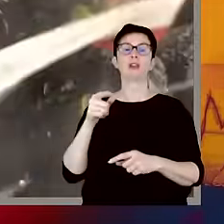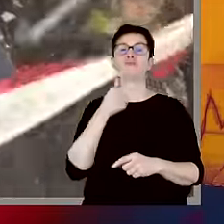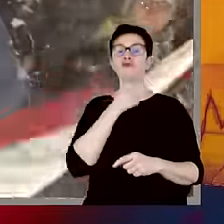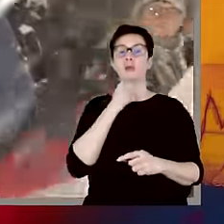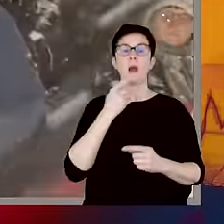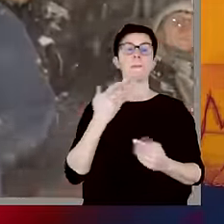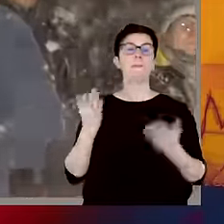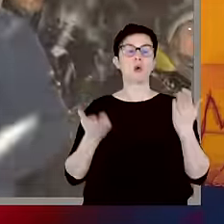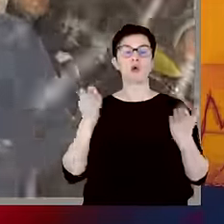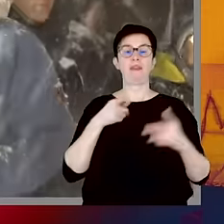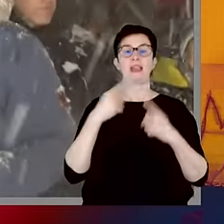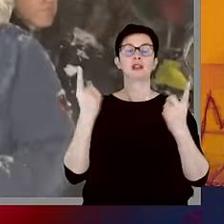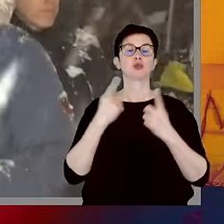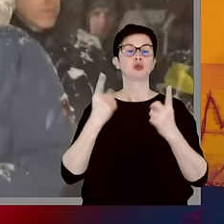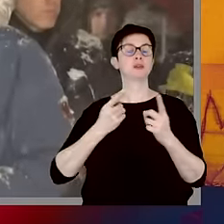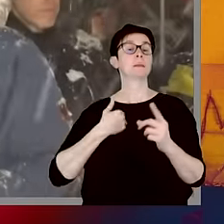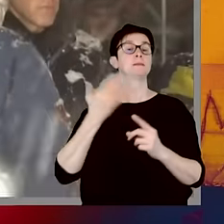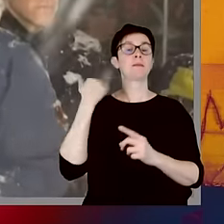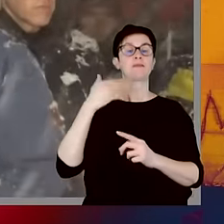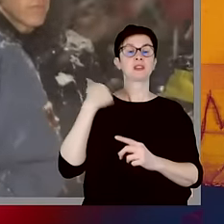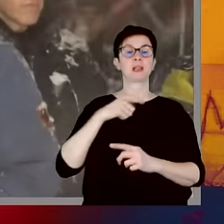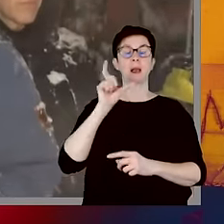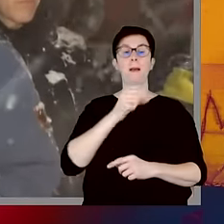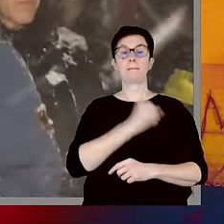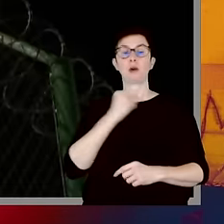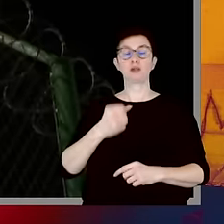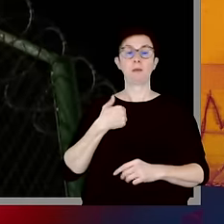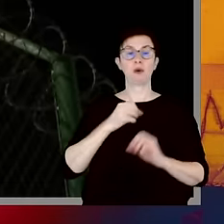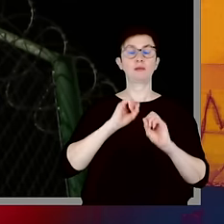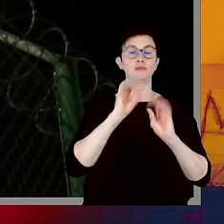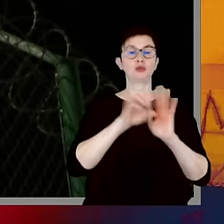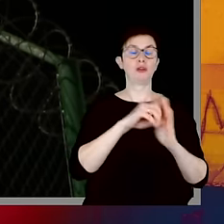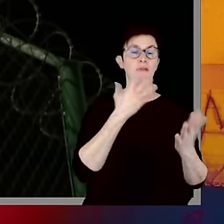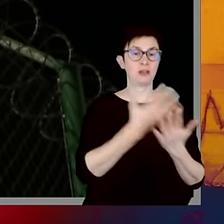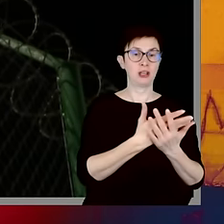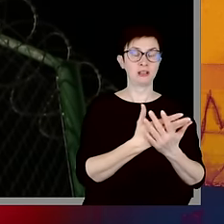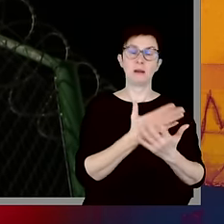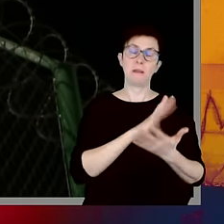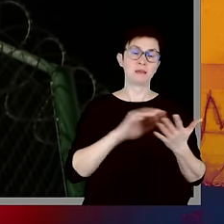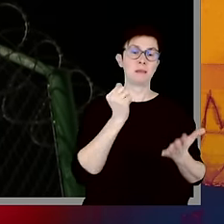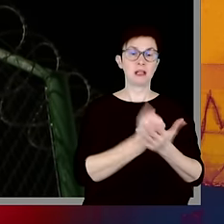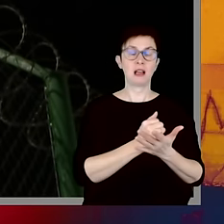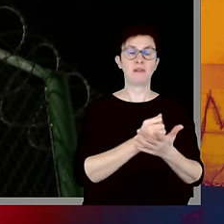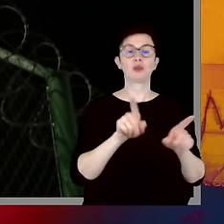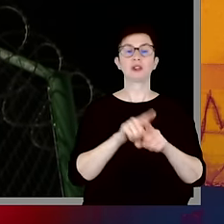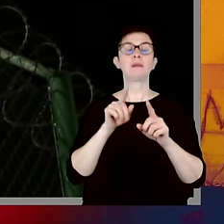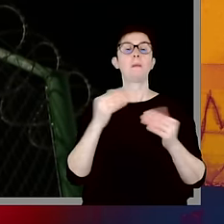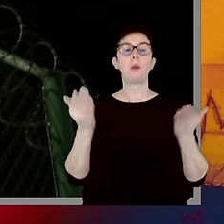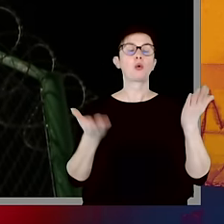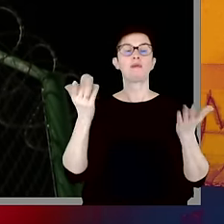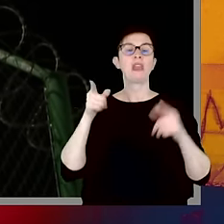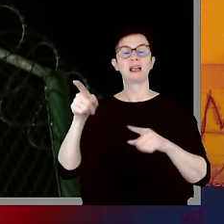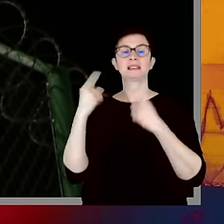sytuację, kiedy posłowie zostali wtrąceni do więzień w sposób nieuprawniony, do sytuacji takiej oto,